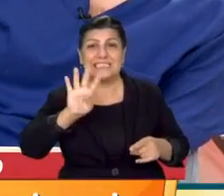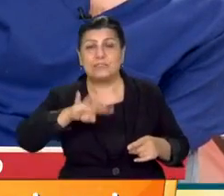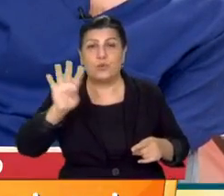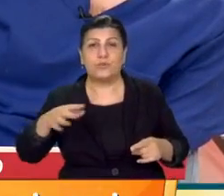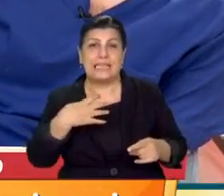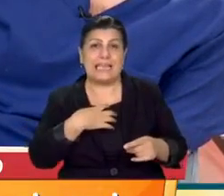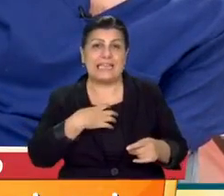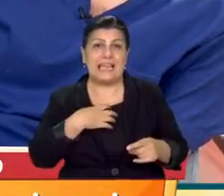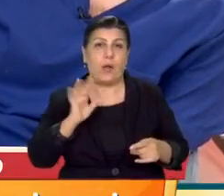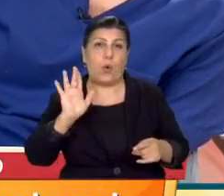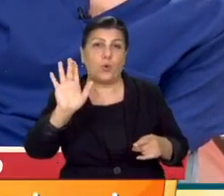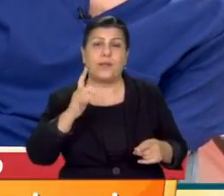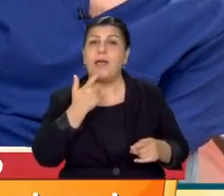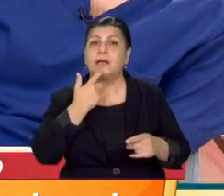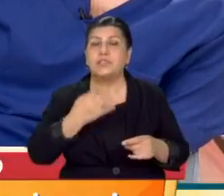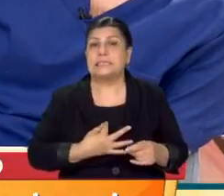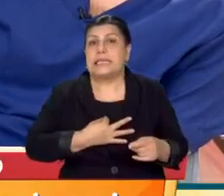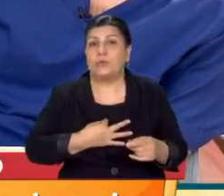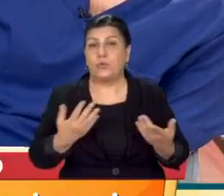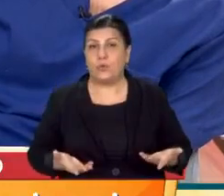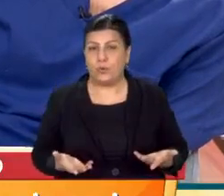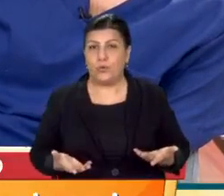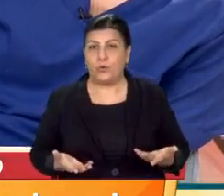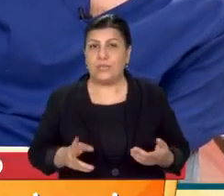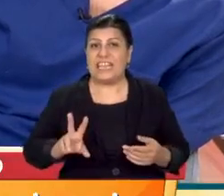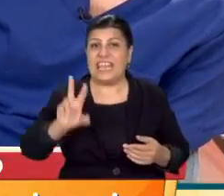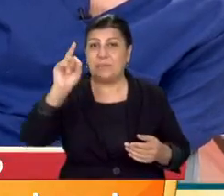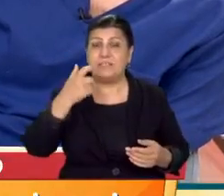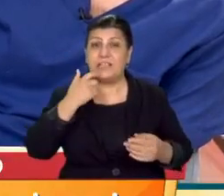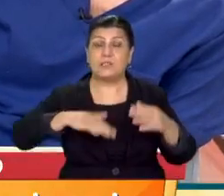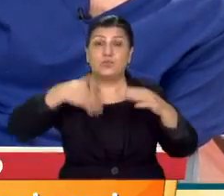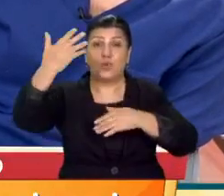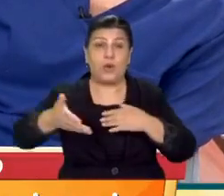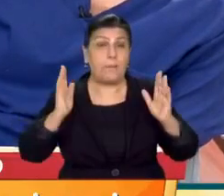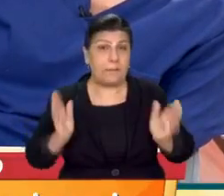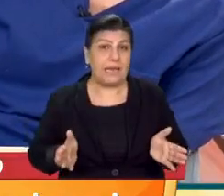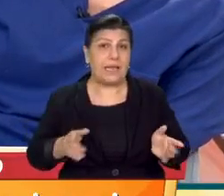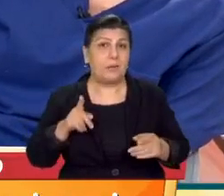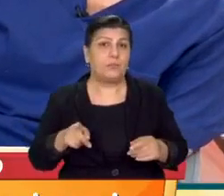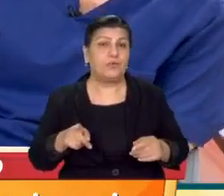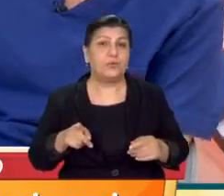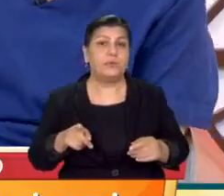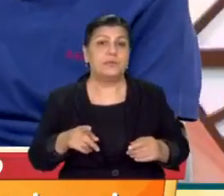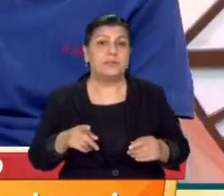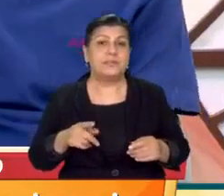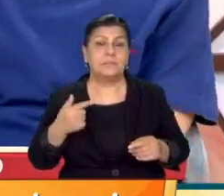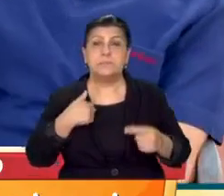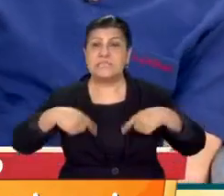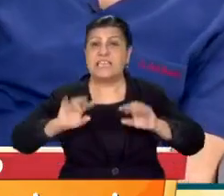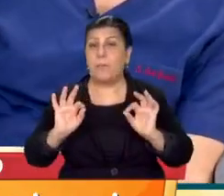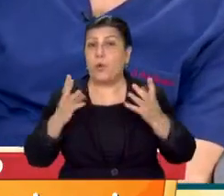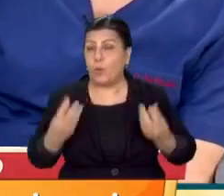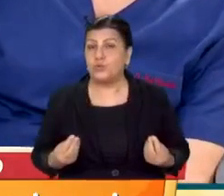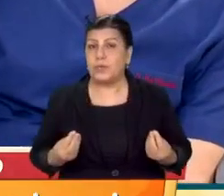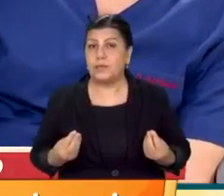44'ü kendini yine orta yaşlı hissediyor i70 yaşından sonra bile yani bu hani bize